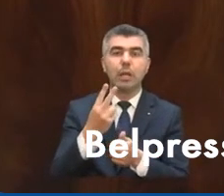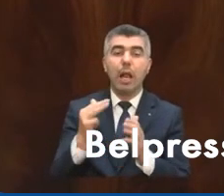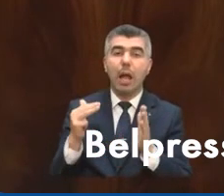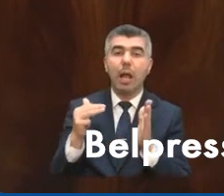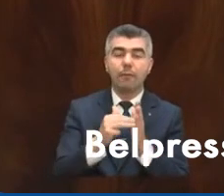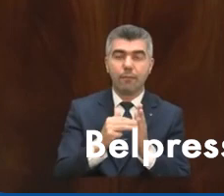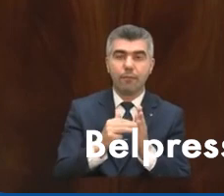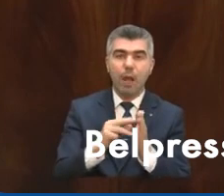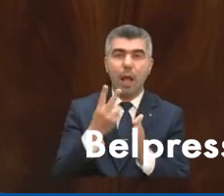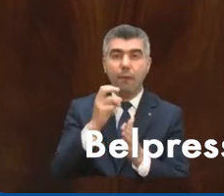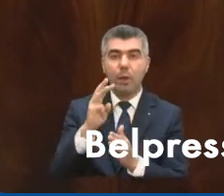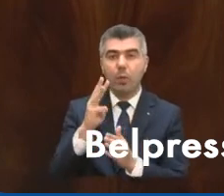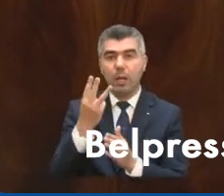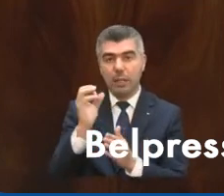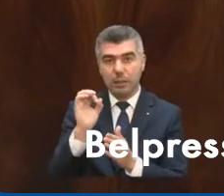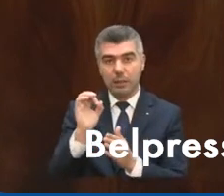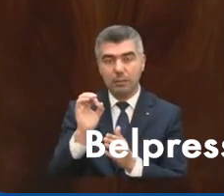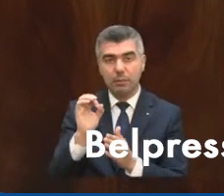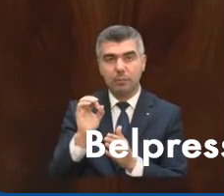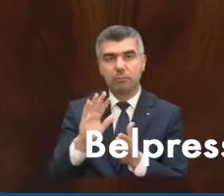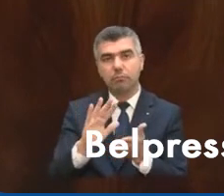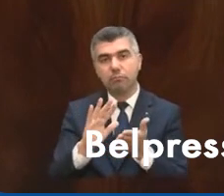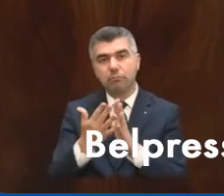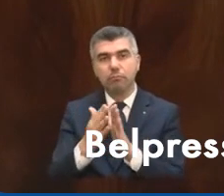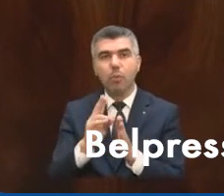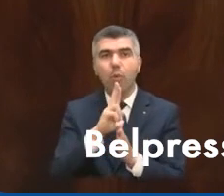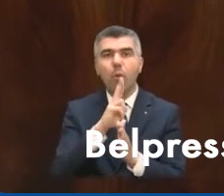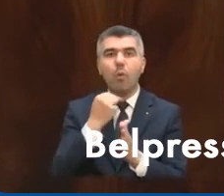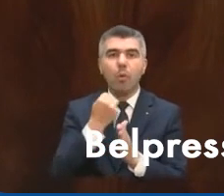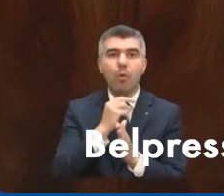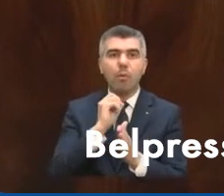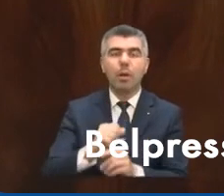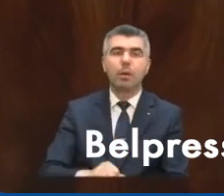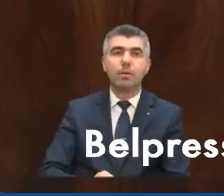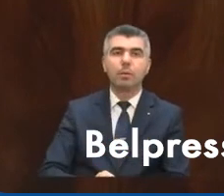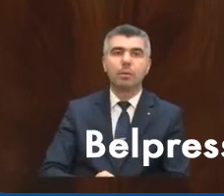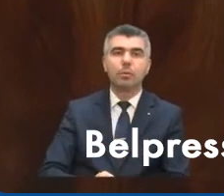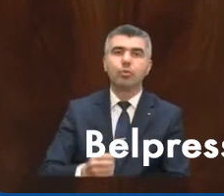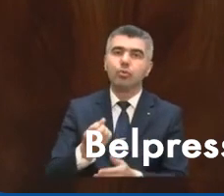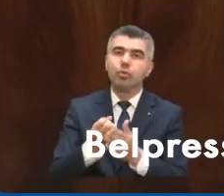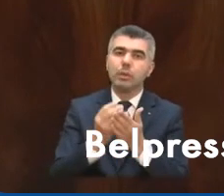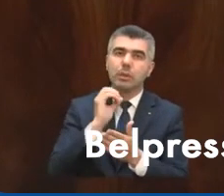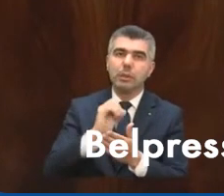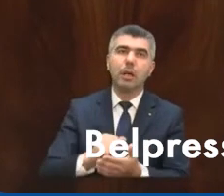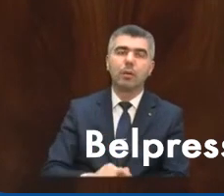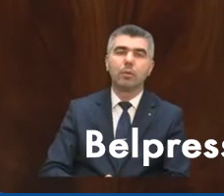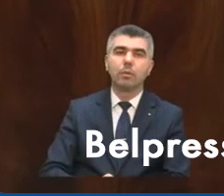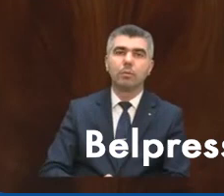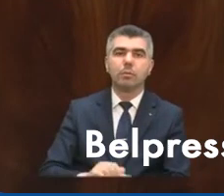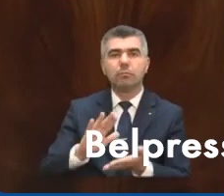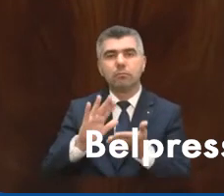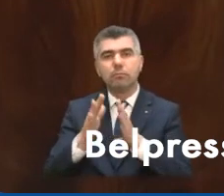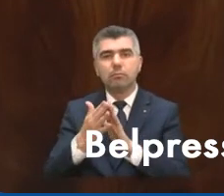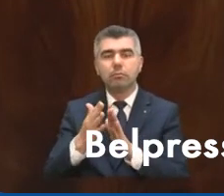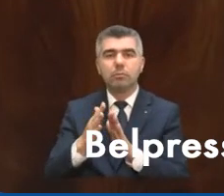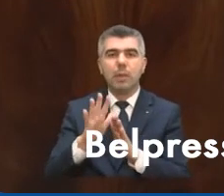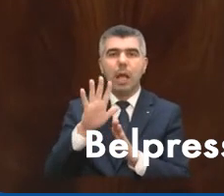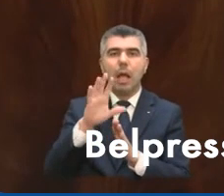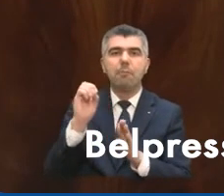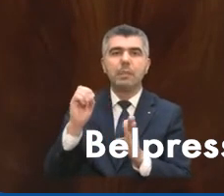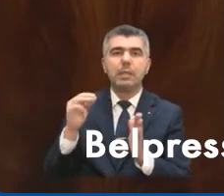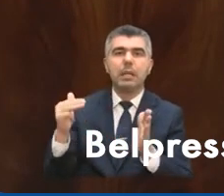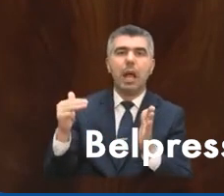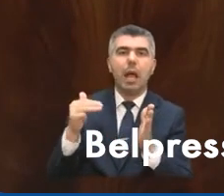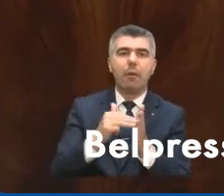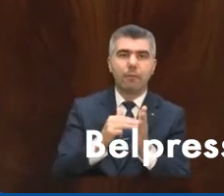في 2030 الحكومه المقبله نوصلوا على الاقل ل 50,000